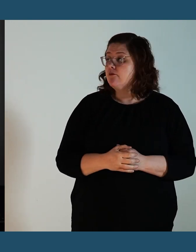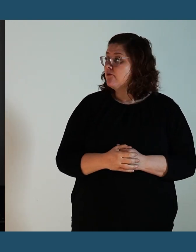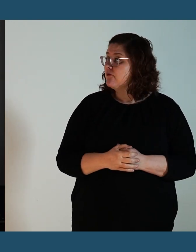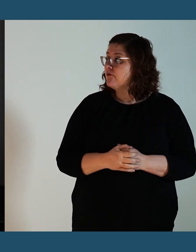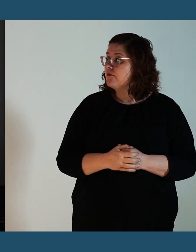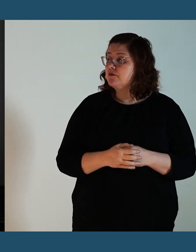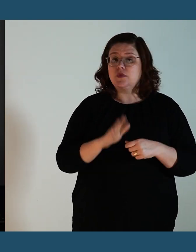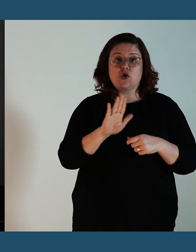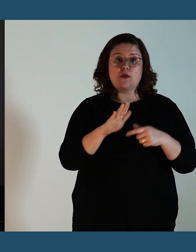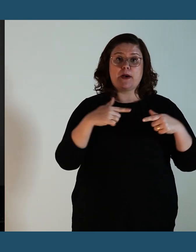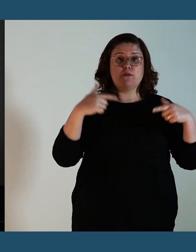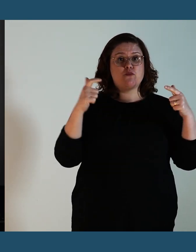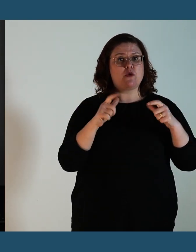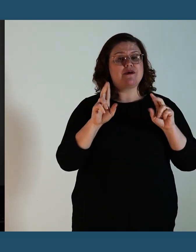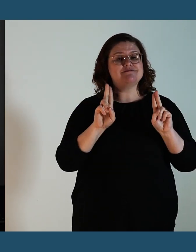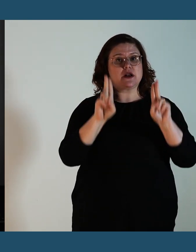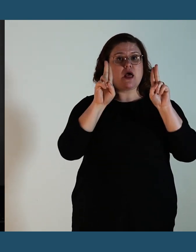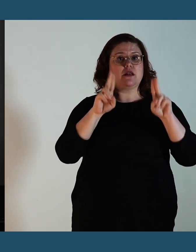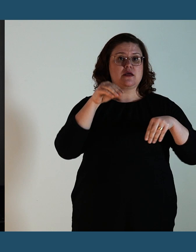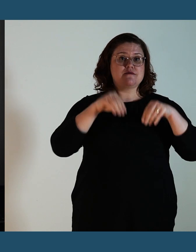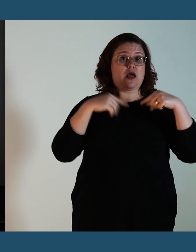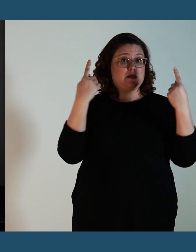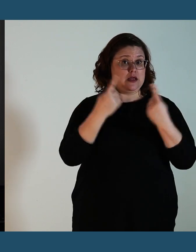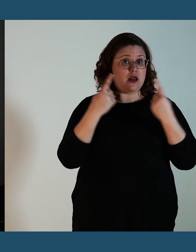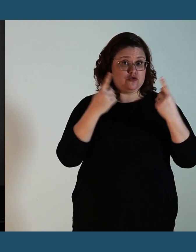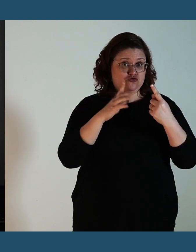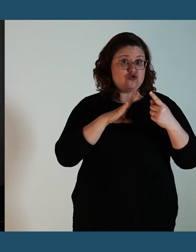Eli puolueen viralliset vaalitilaisuudet.